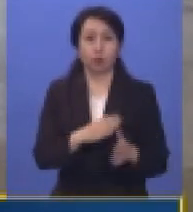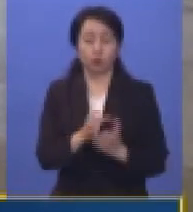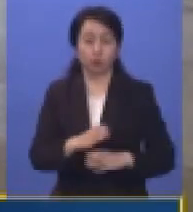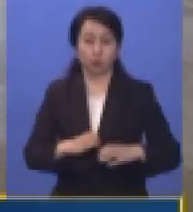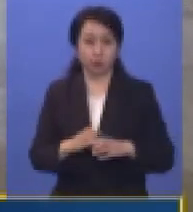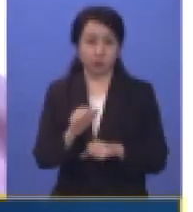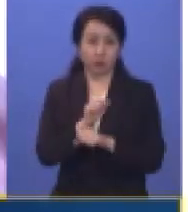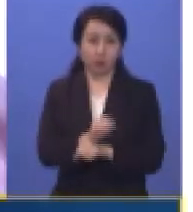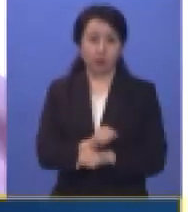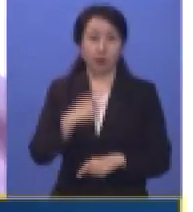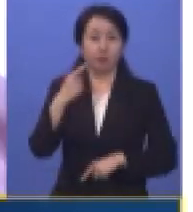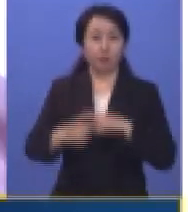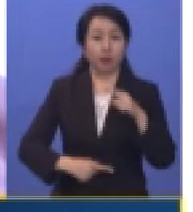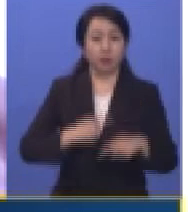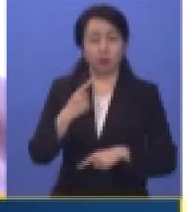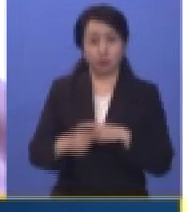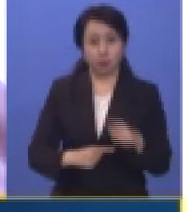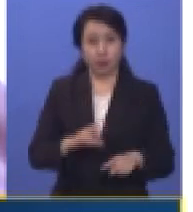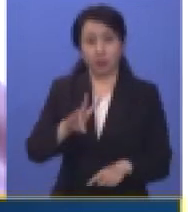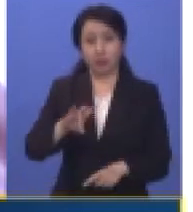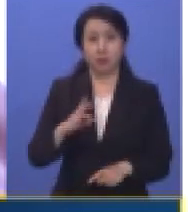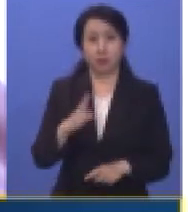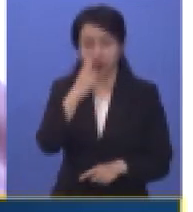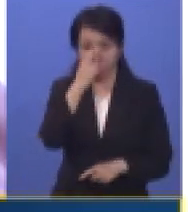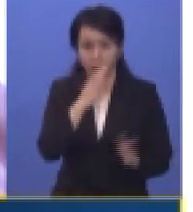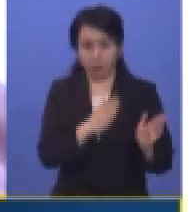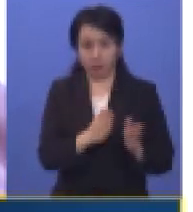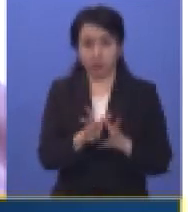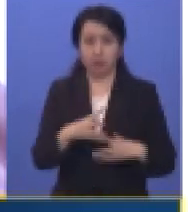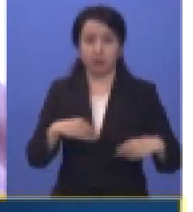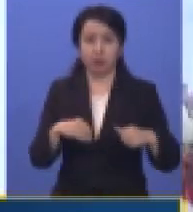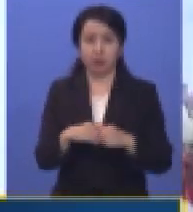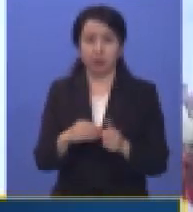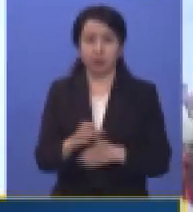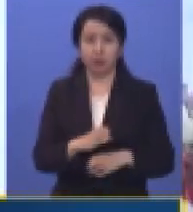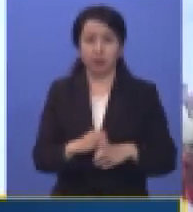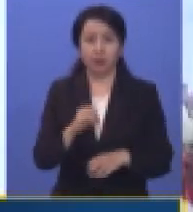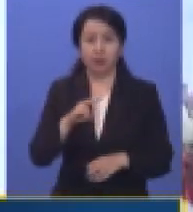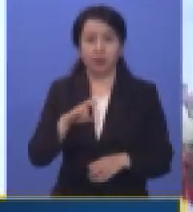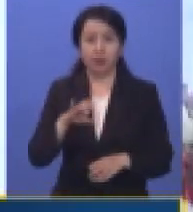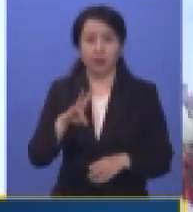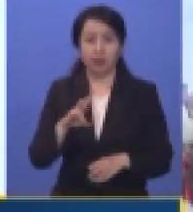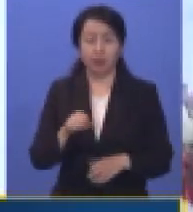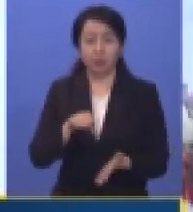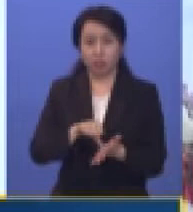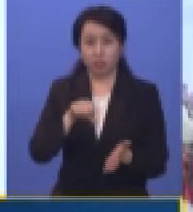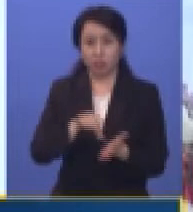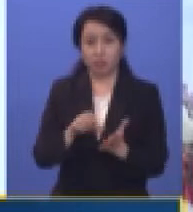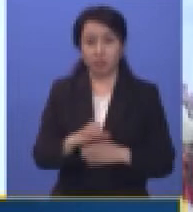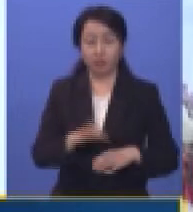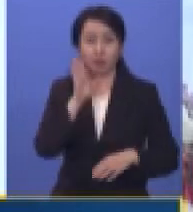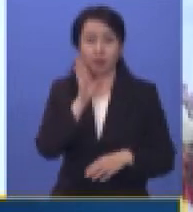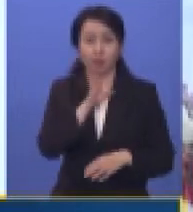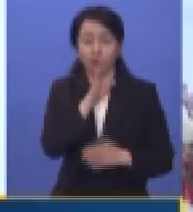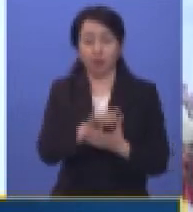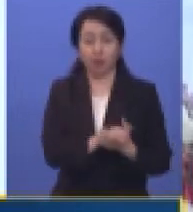и сохранение преемственности поколений, национальных традиций и семейных ценностей. Елена Семидоцких, член совета матерей